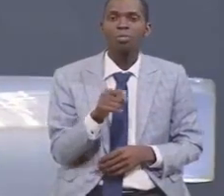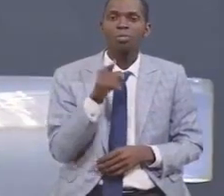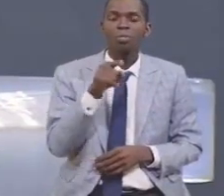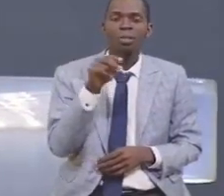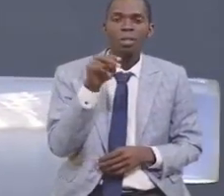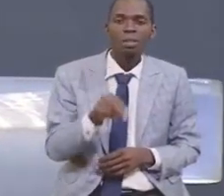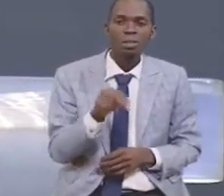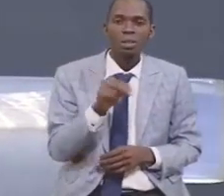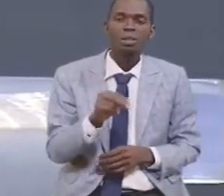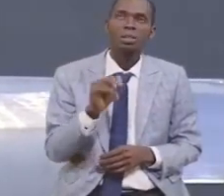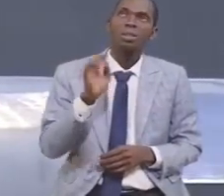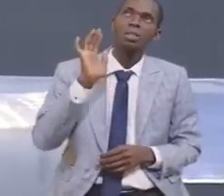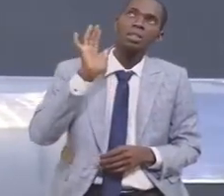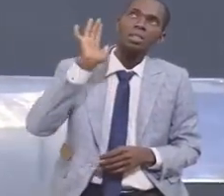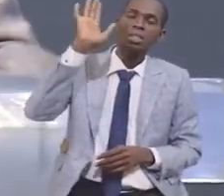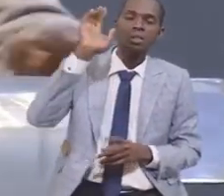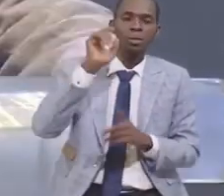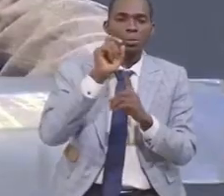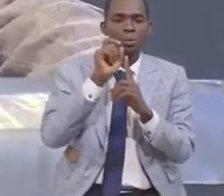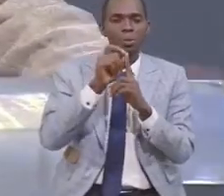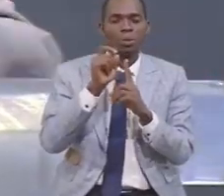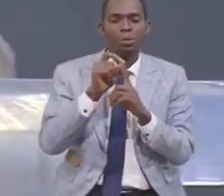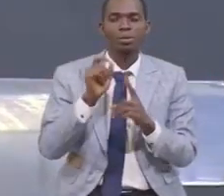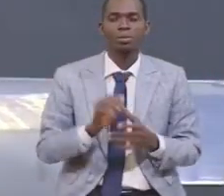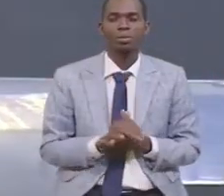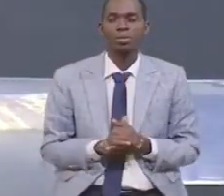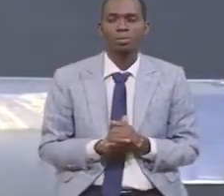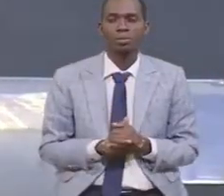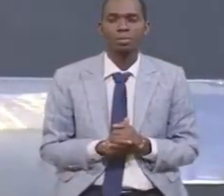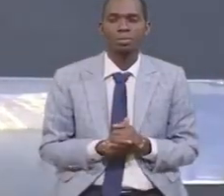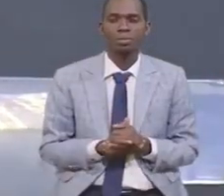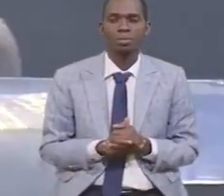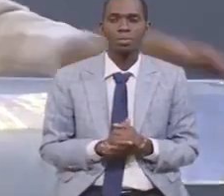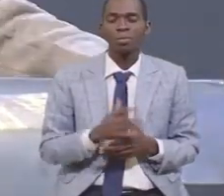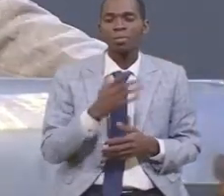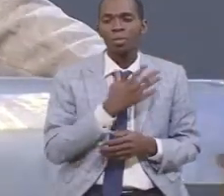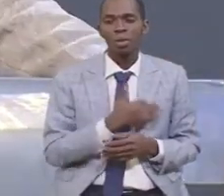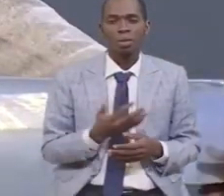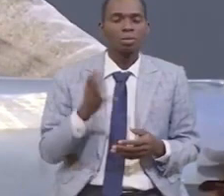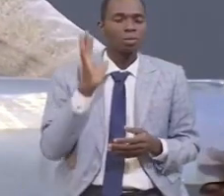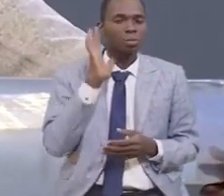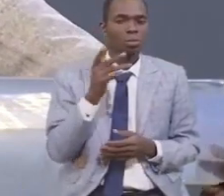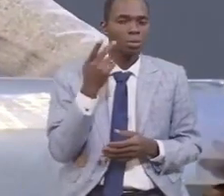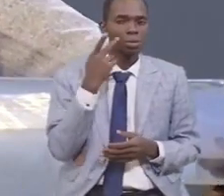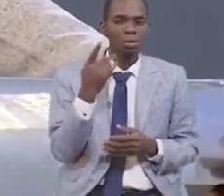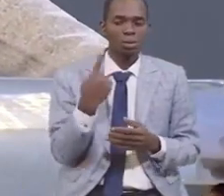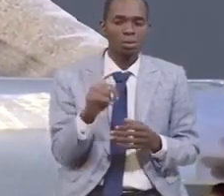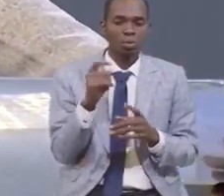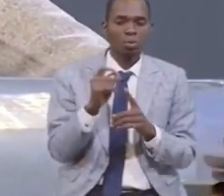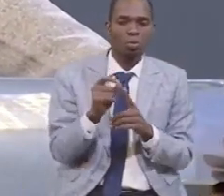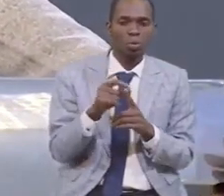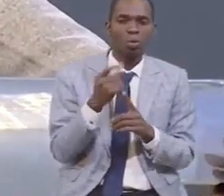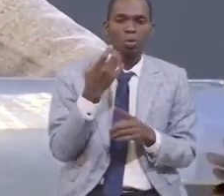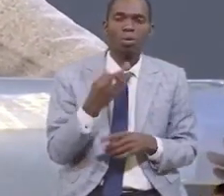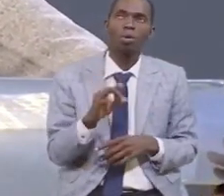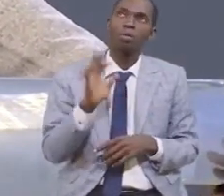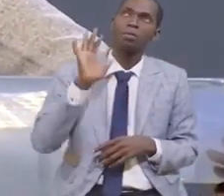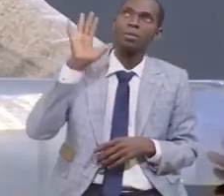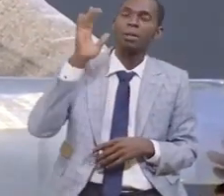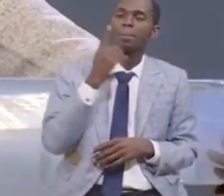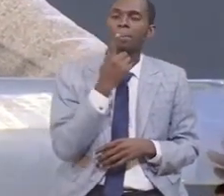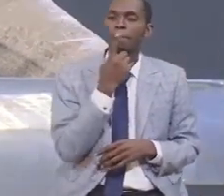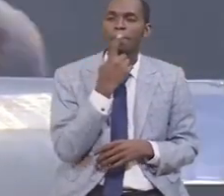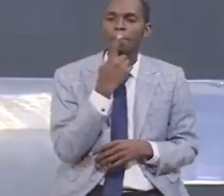need his word. మీకు ఆయన వాక్కు కావాలి. I want to look at the words of his mouth. నేను